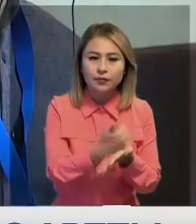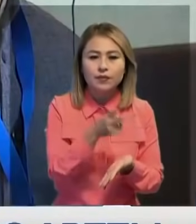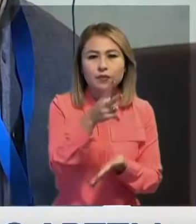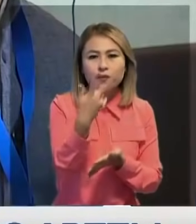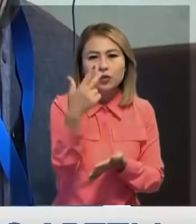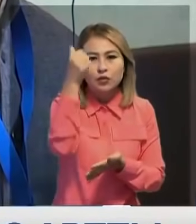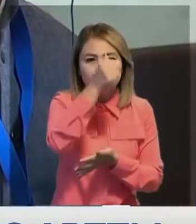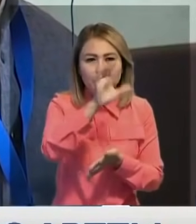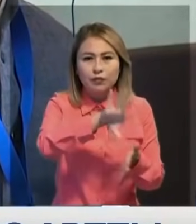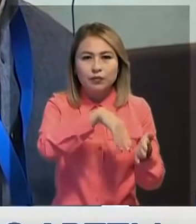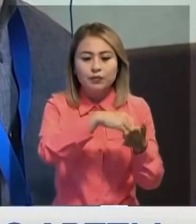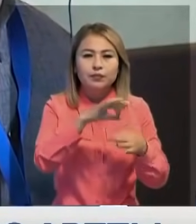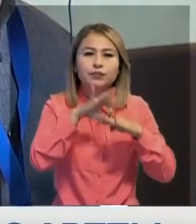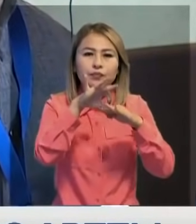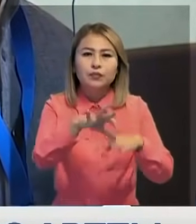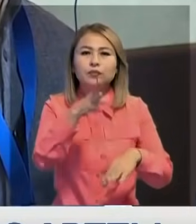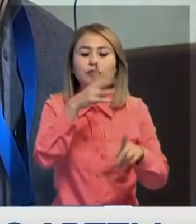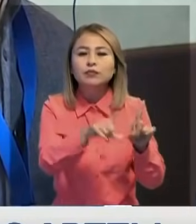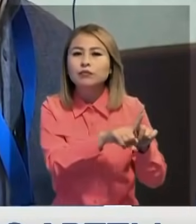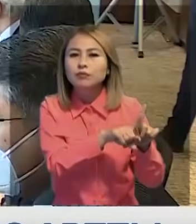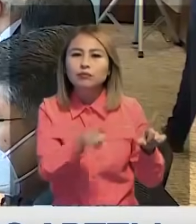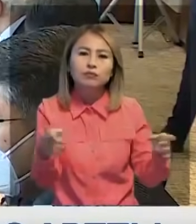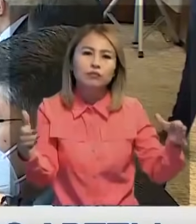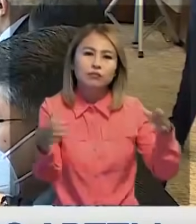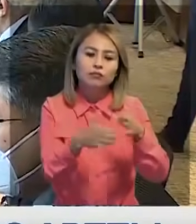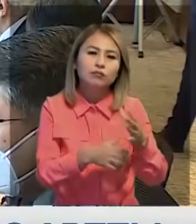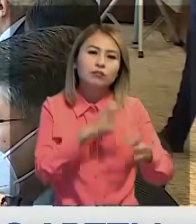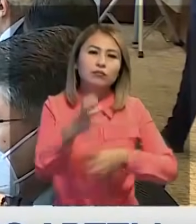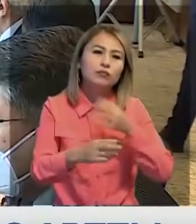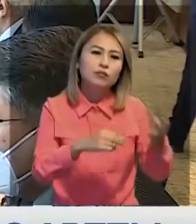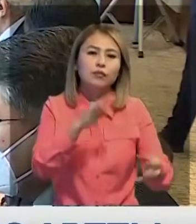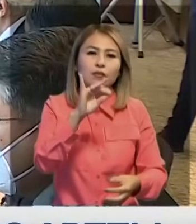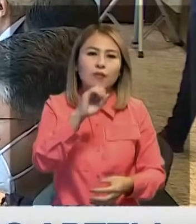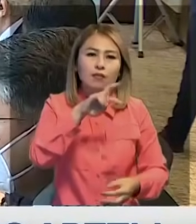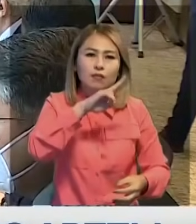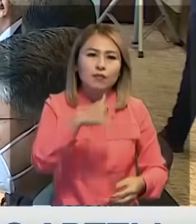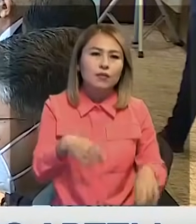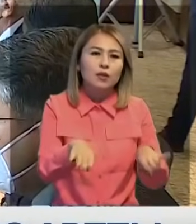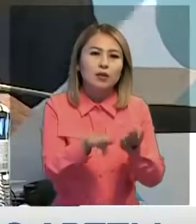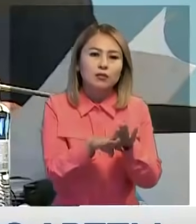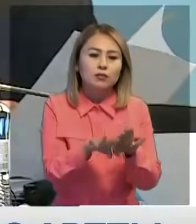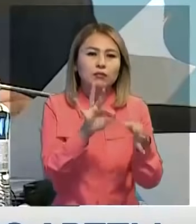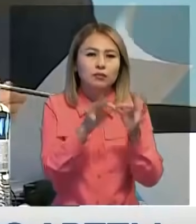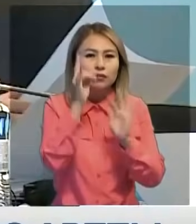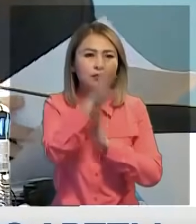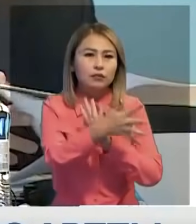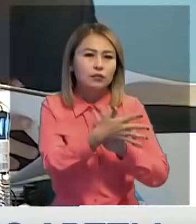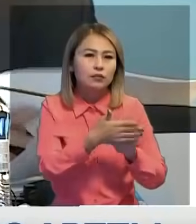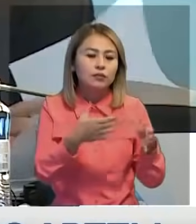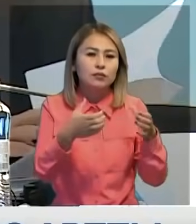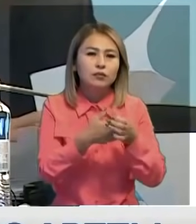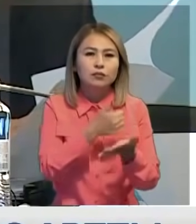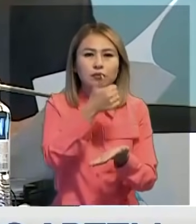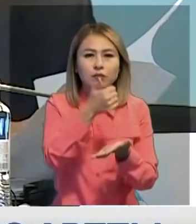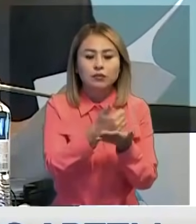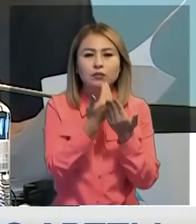басшыларының съезі 2003 жылдан бері өтіп келеді. Осы уақыт аралығында бұл жиын жаһандық диалог алаңы ретінде танылды. Дегенмен